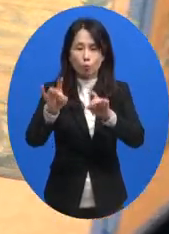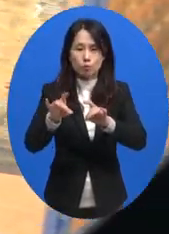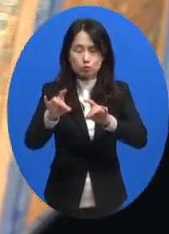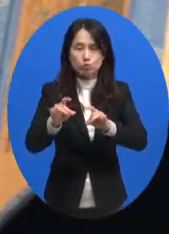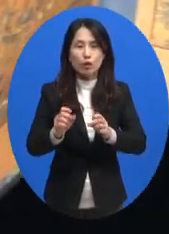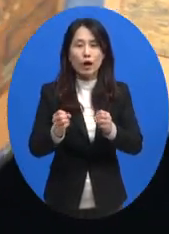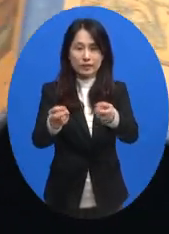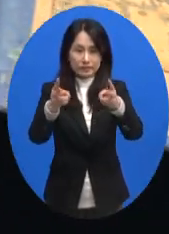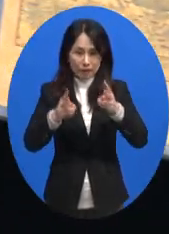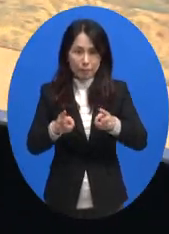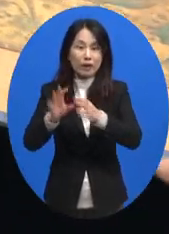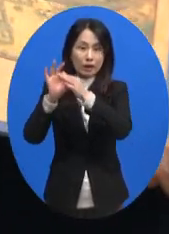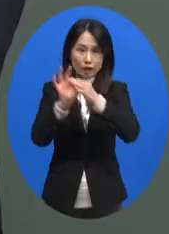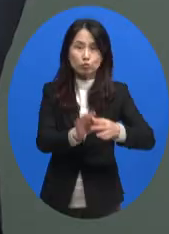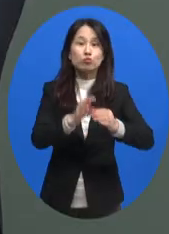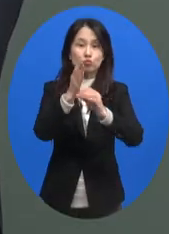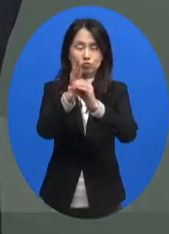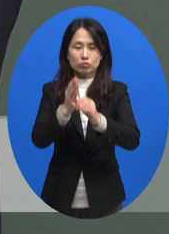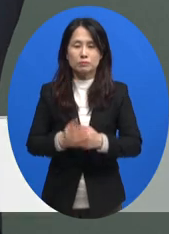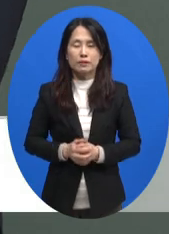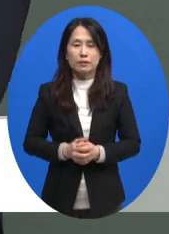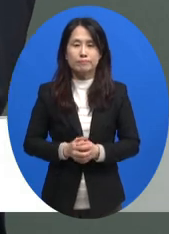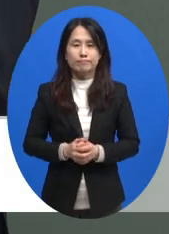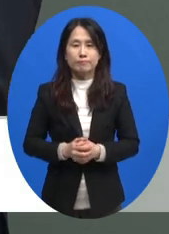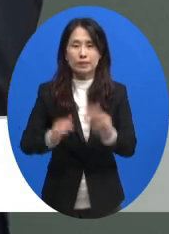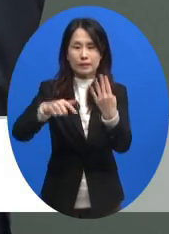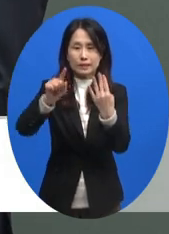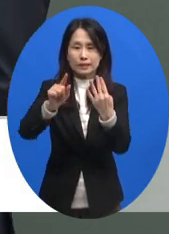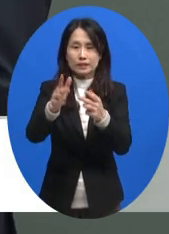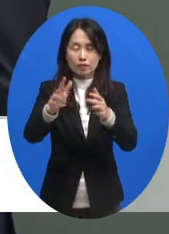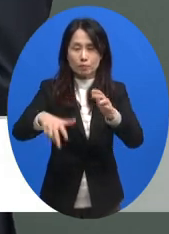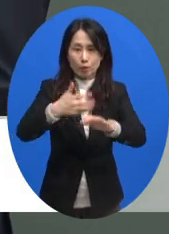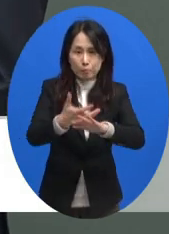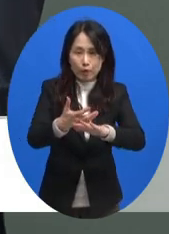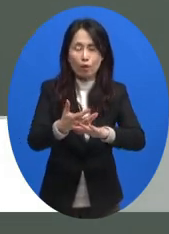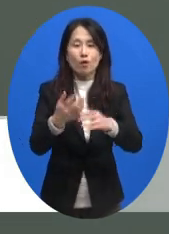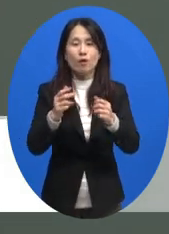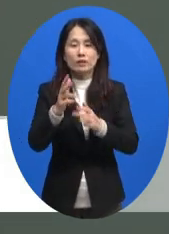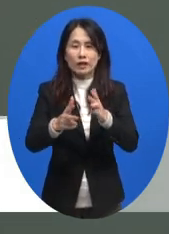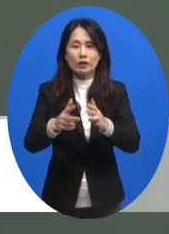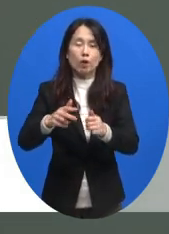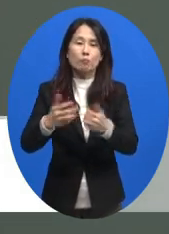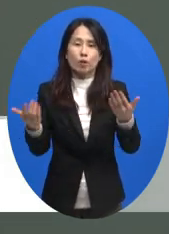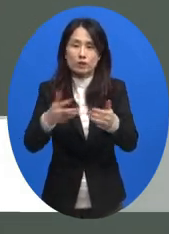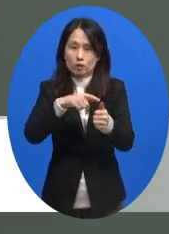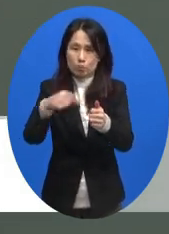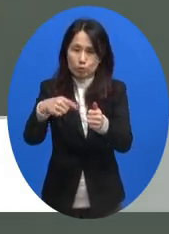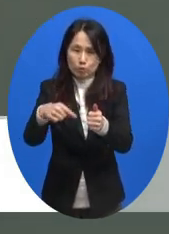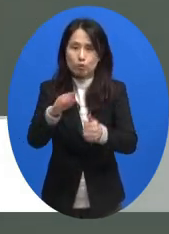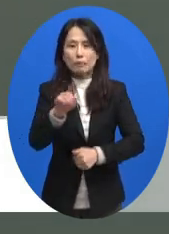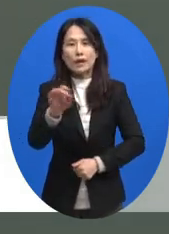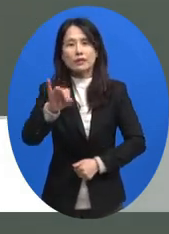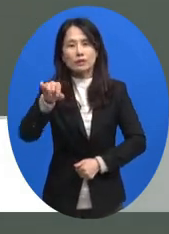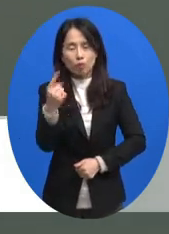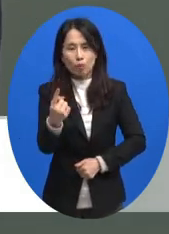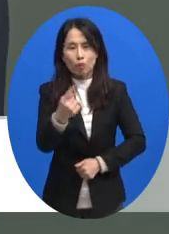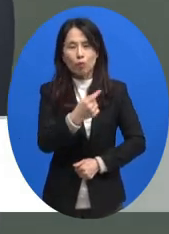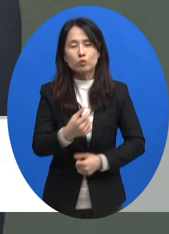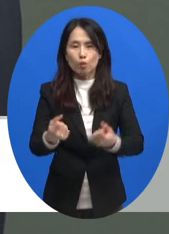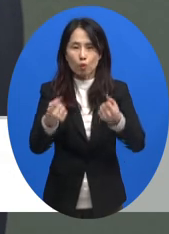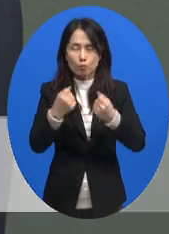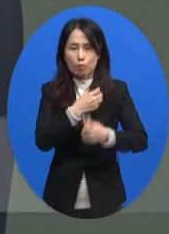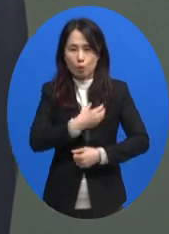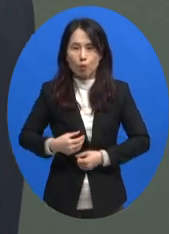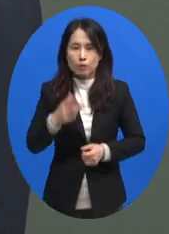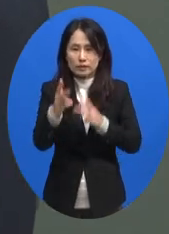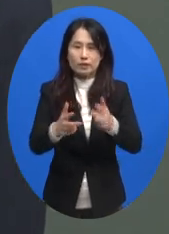후 인연을 이어오고 있습니다. 앞으로 4차 산업혁명 신산업, 직업교육, 바이오, 보건산업 분야에서 협력을 강화해